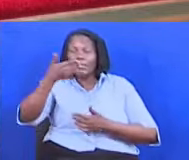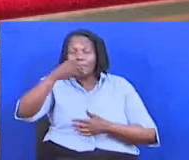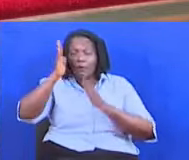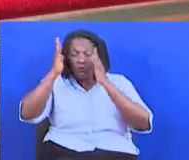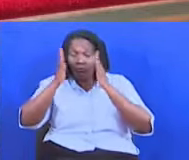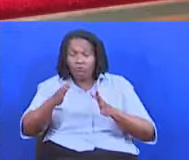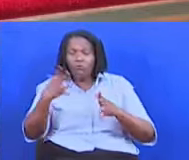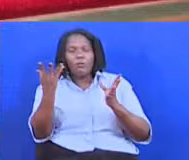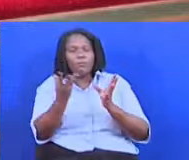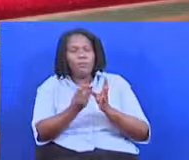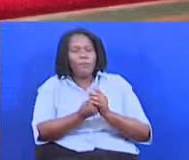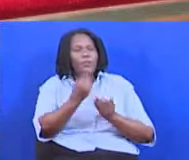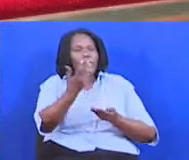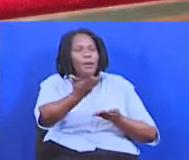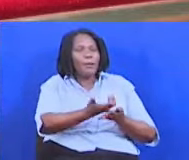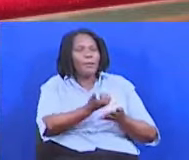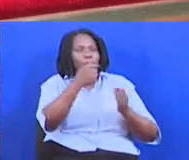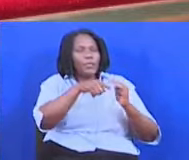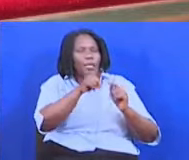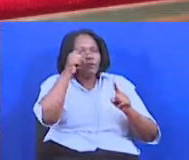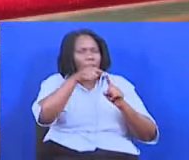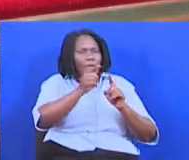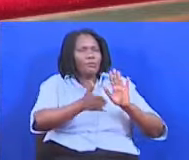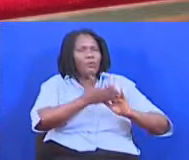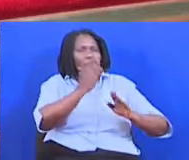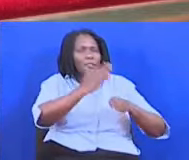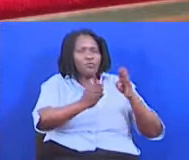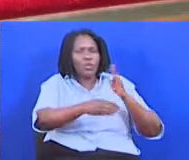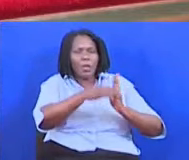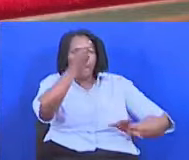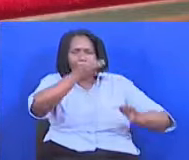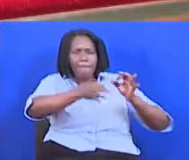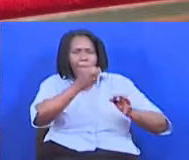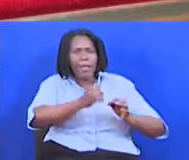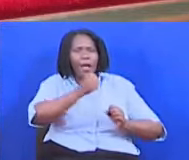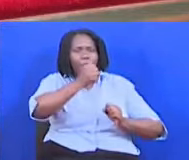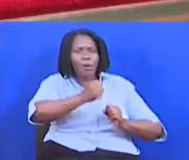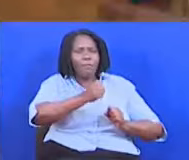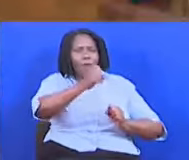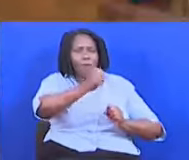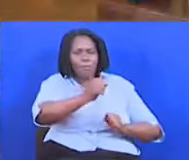pia kupitia mapato ya ndani ili tuanze kujenga soko hilo kwa awamu. Asante.